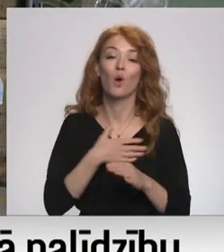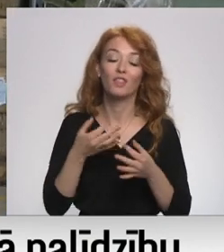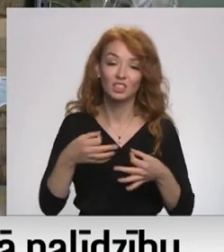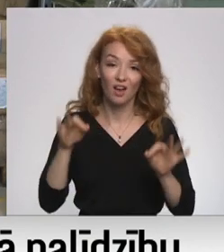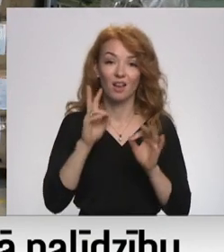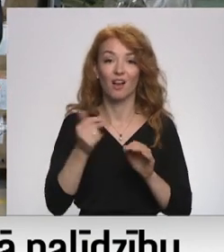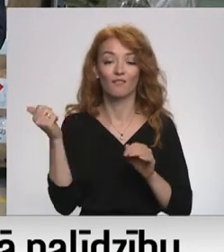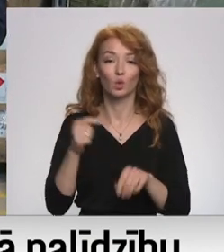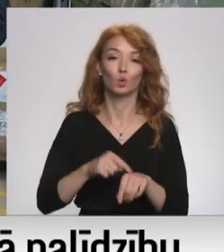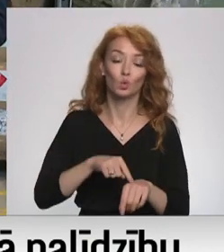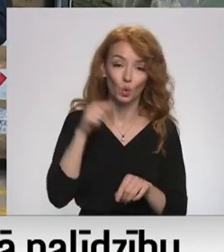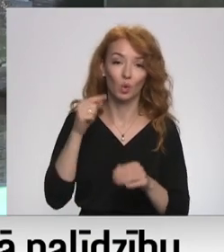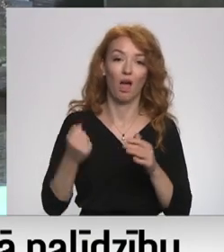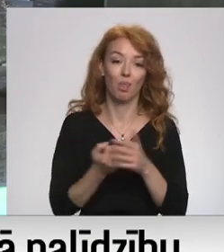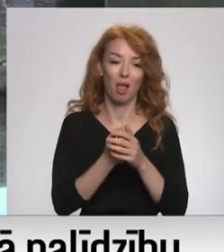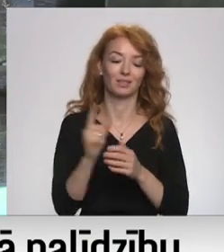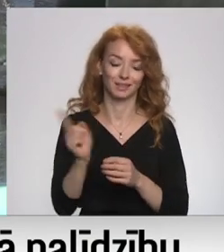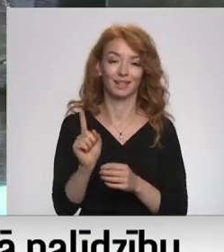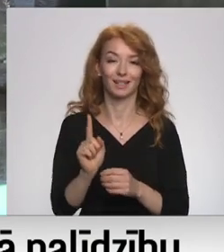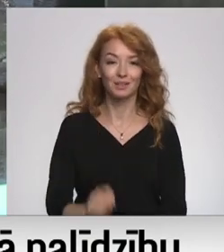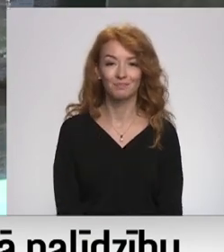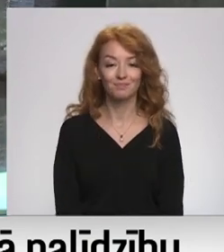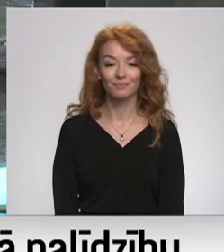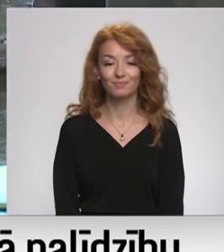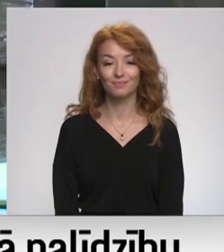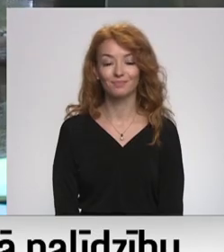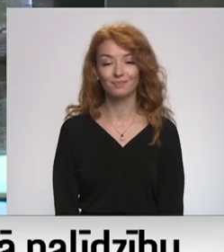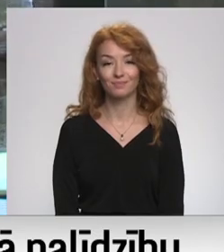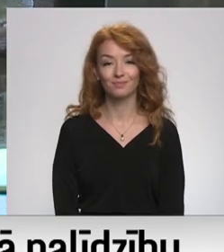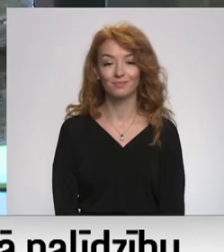un jūt, ka atbalsts joprojām ir. Madara Līcīte, Ainis Kupčs, Latvijas televīzija.